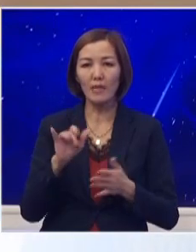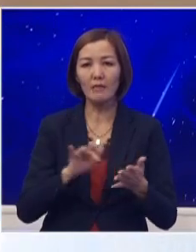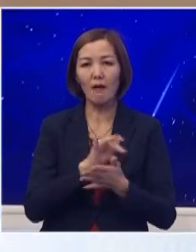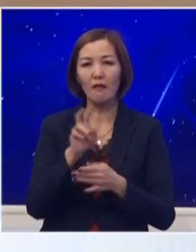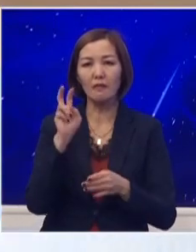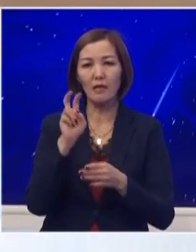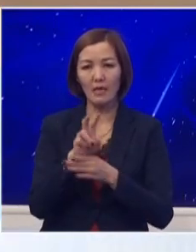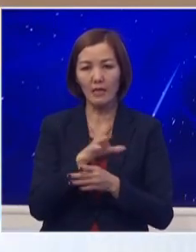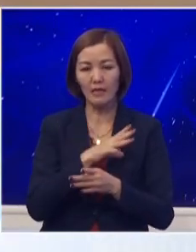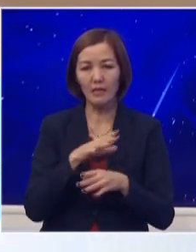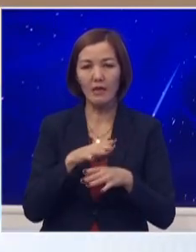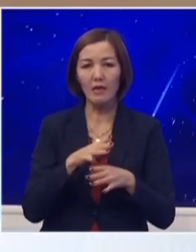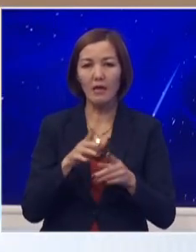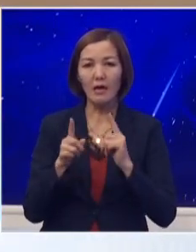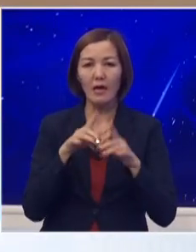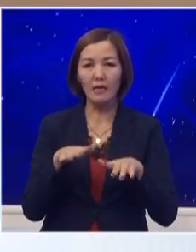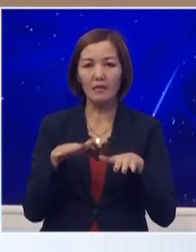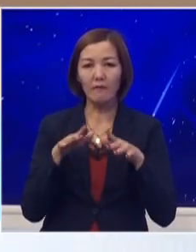Осында жергілікті активпен кездестік.